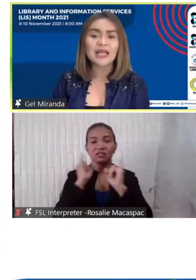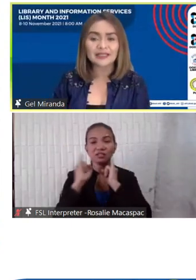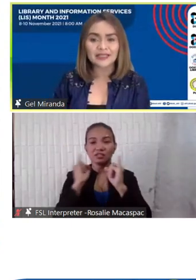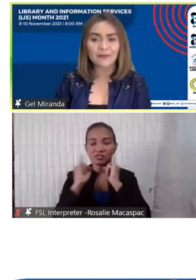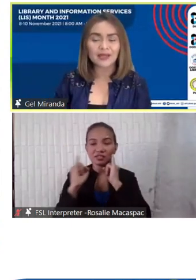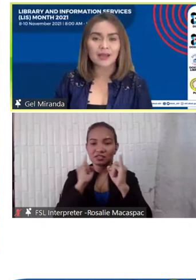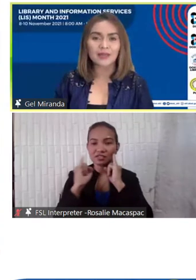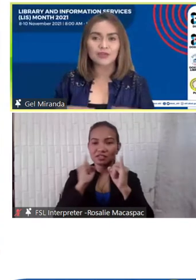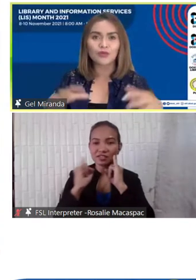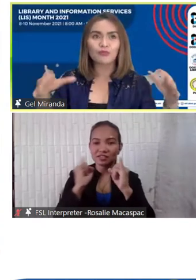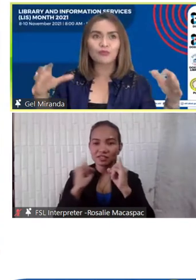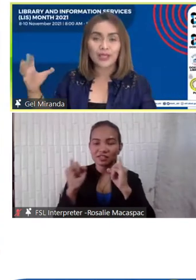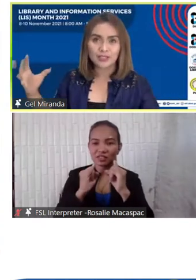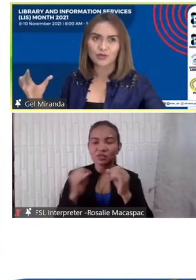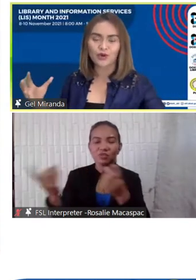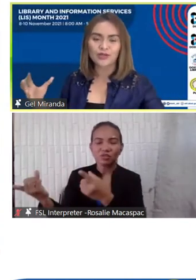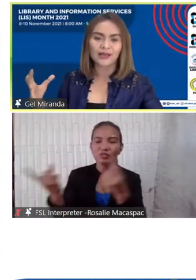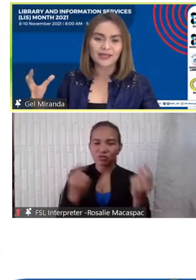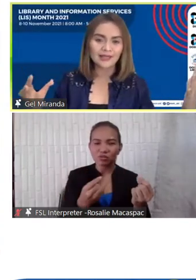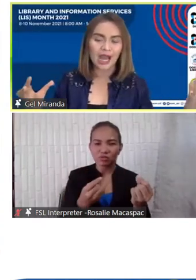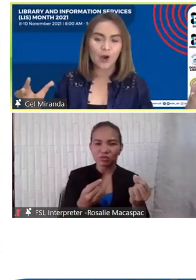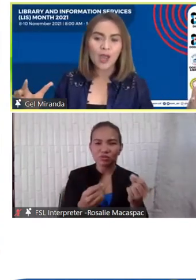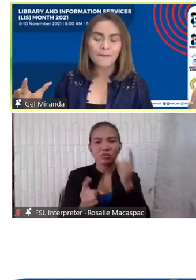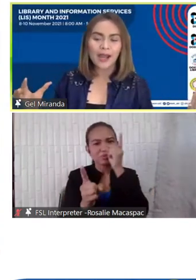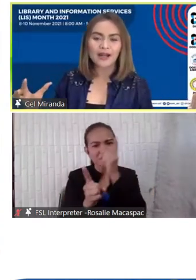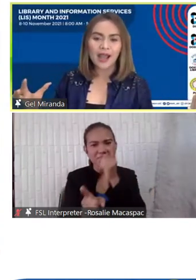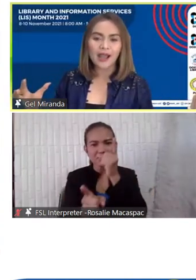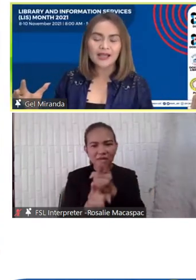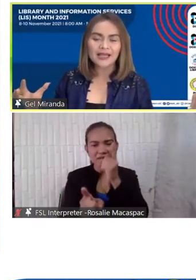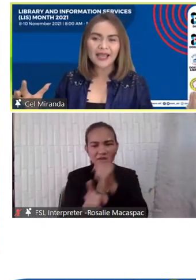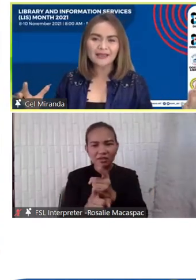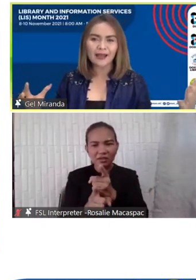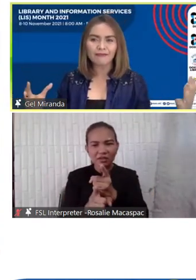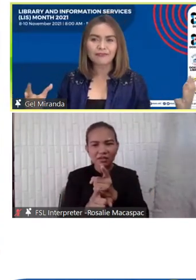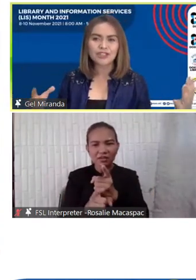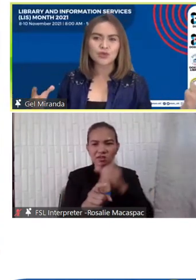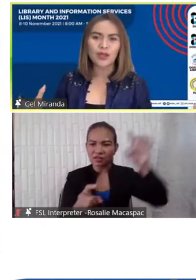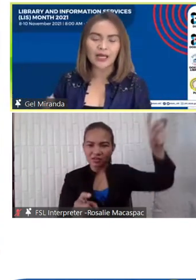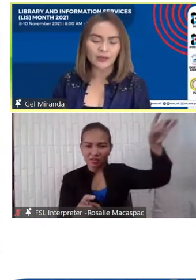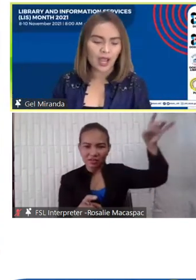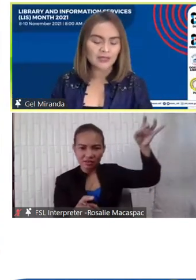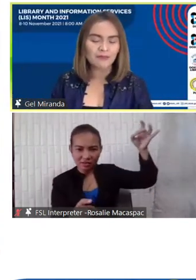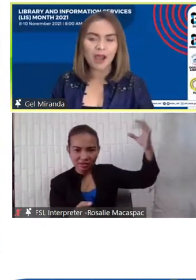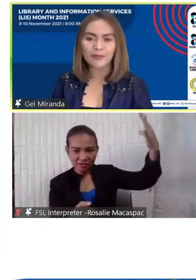na ipinatatama namin yung pwesto ng ilaw para kahit